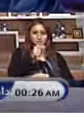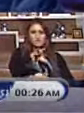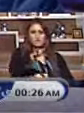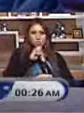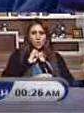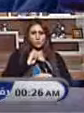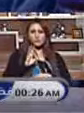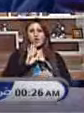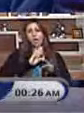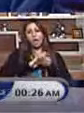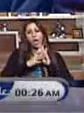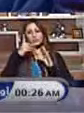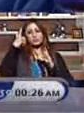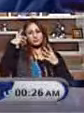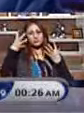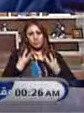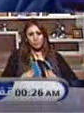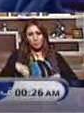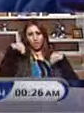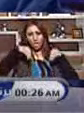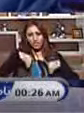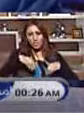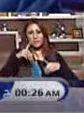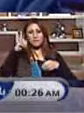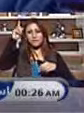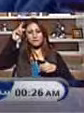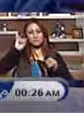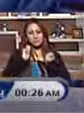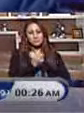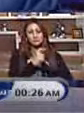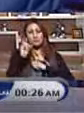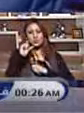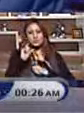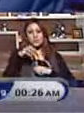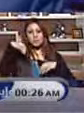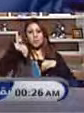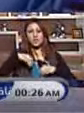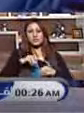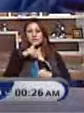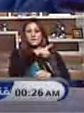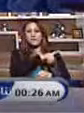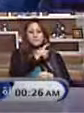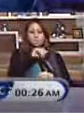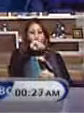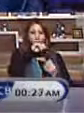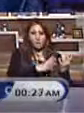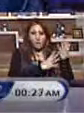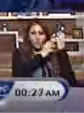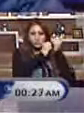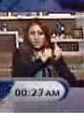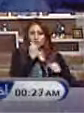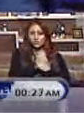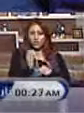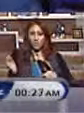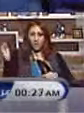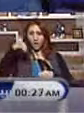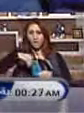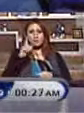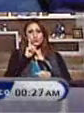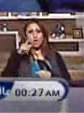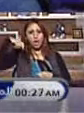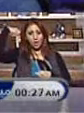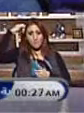صاحب المال ان لم يخرج زكاه ماله او صدقاته يجب فقير ان يقوم ضده بثوره لدرجه ان هو لم يسكت